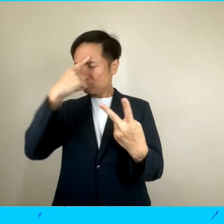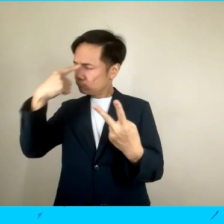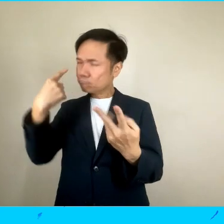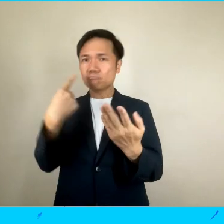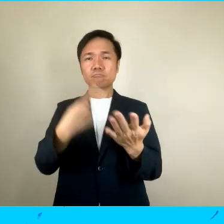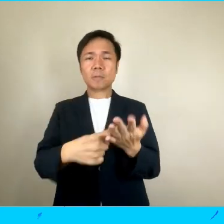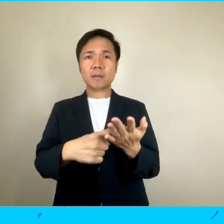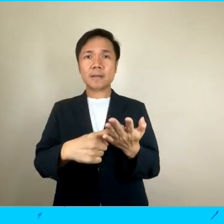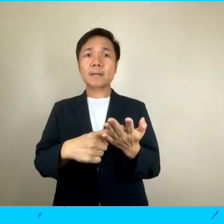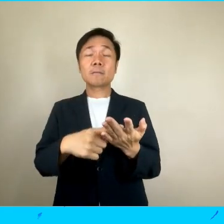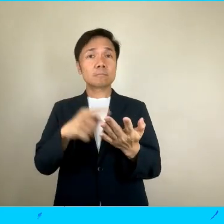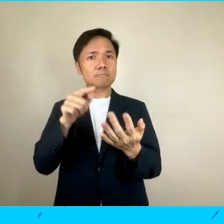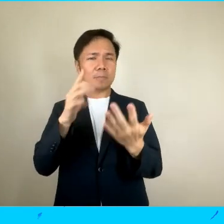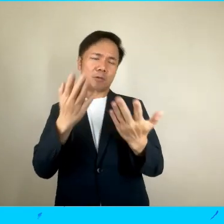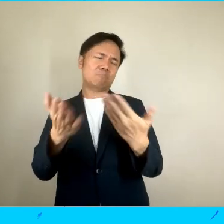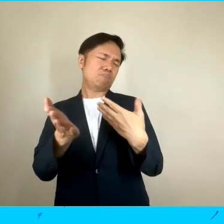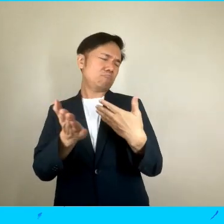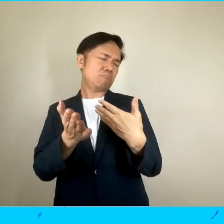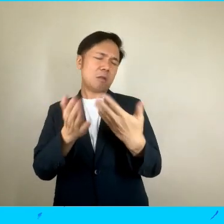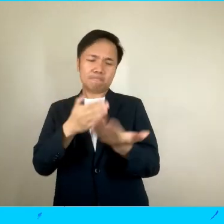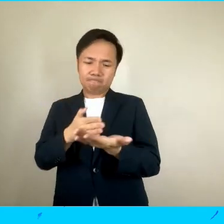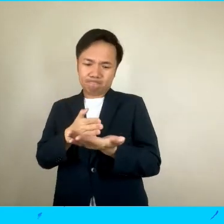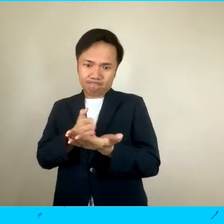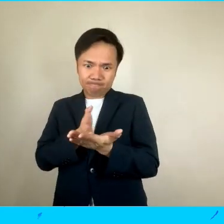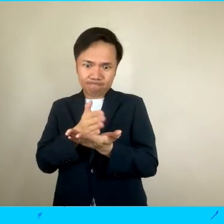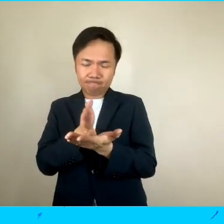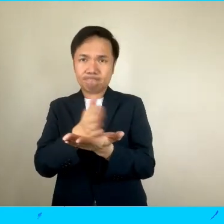prendre des décisions